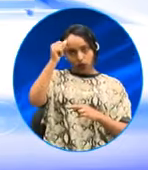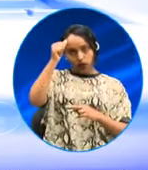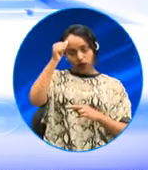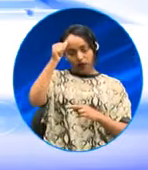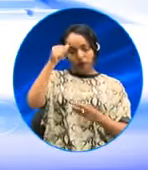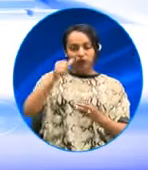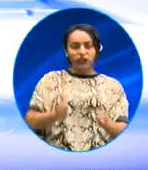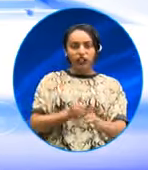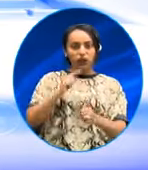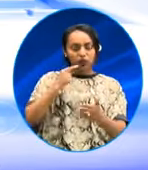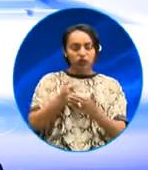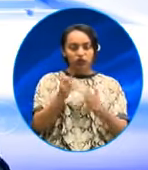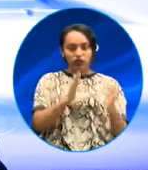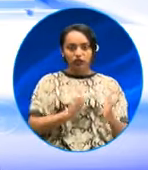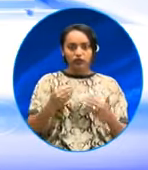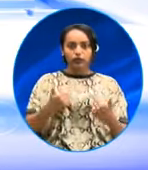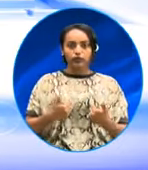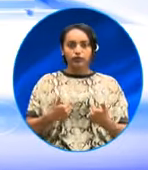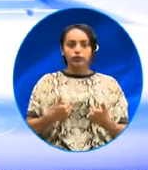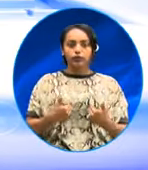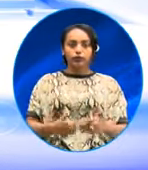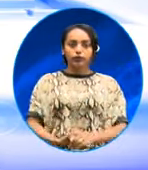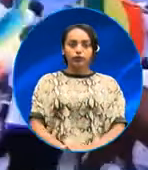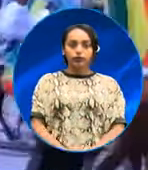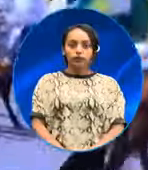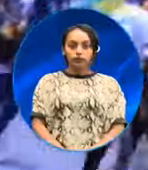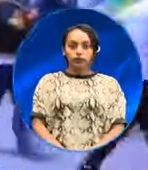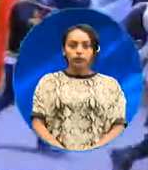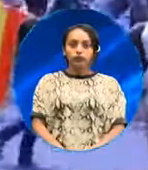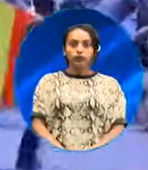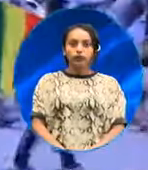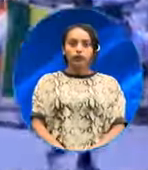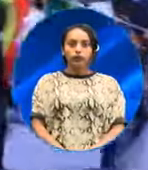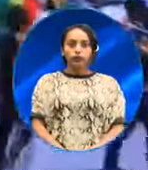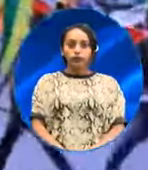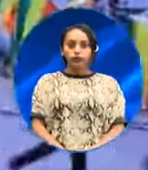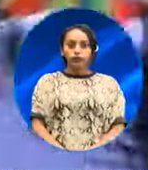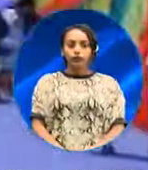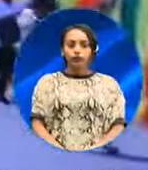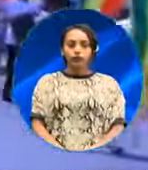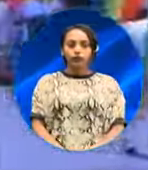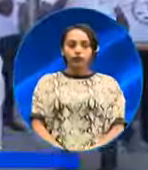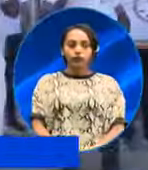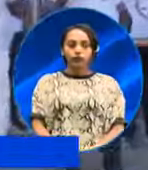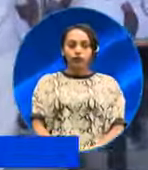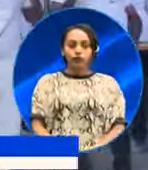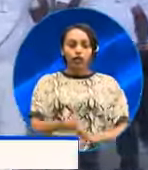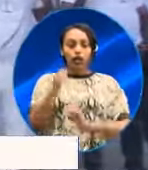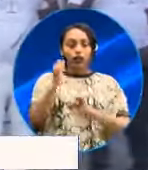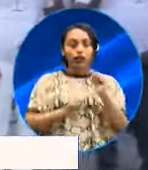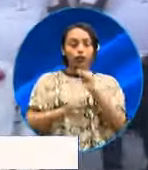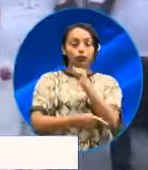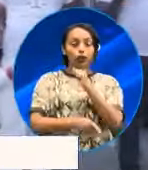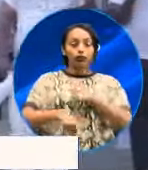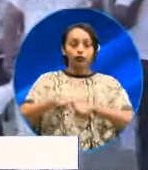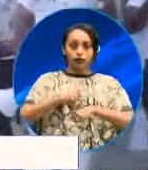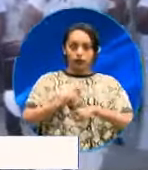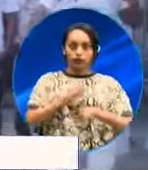አንዷለም ተከታዩን ዘገባ አዘጋጅቷል። ተፎካካሪ